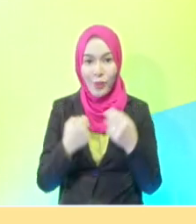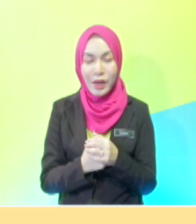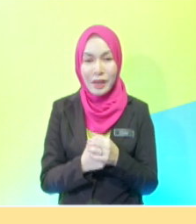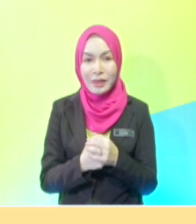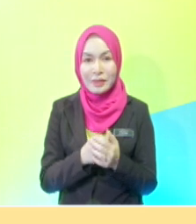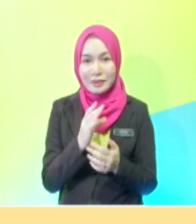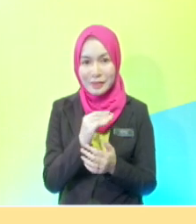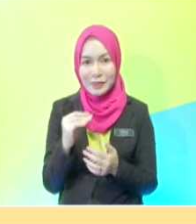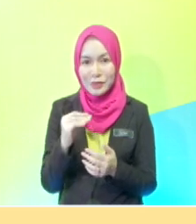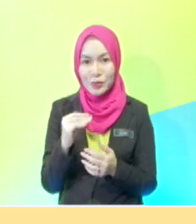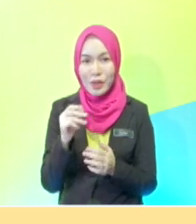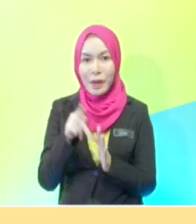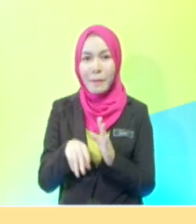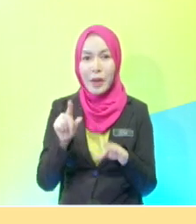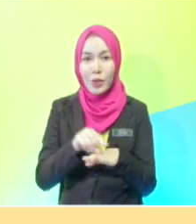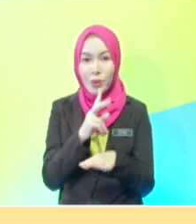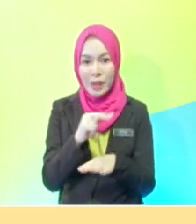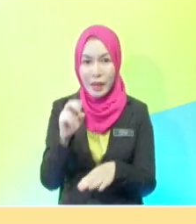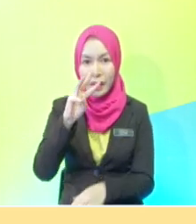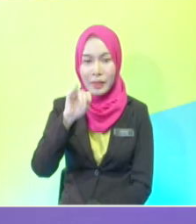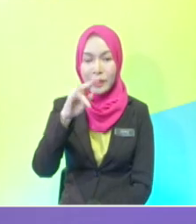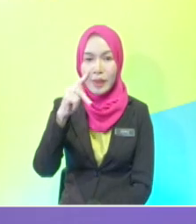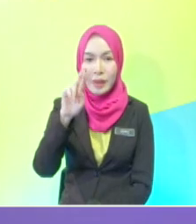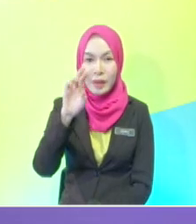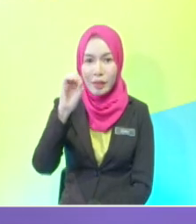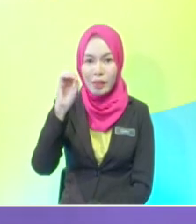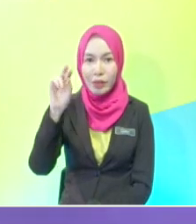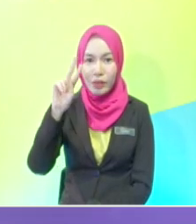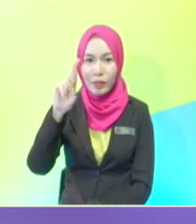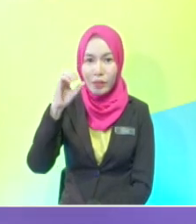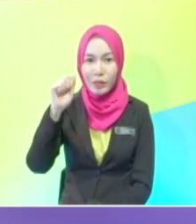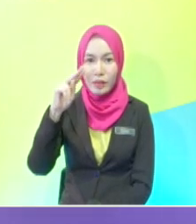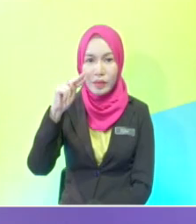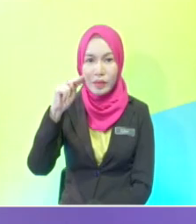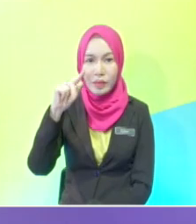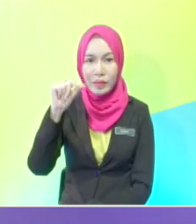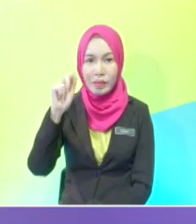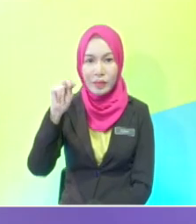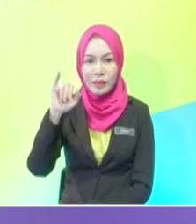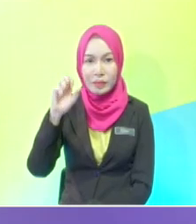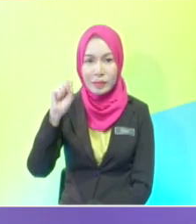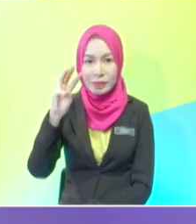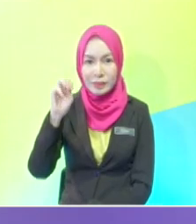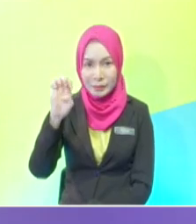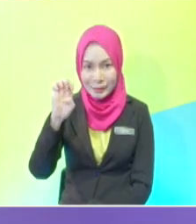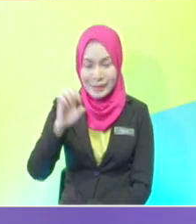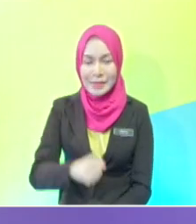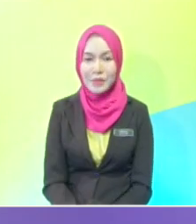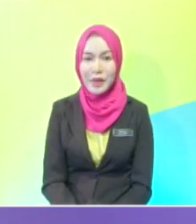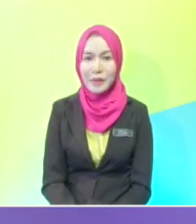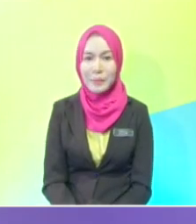organisme bagi tujuan khusus jadi bioteknologi ini melibatkan